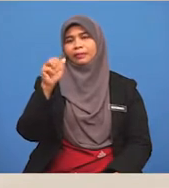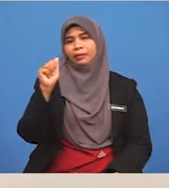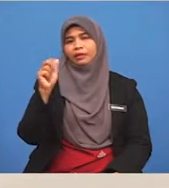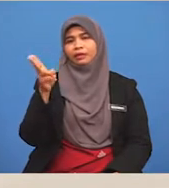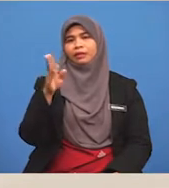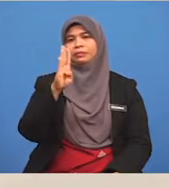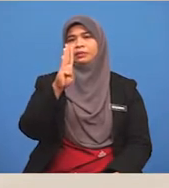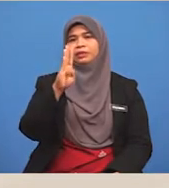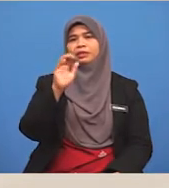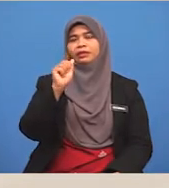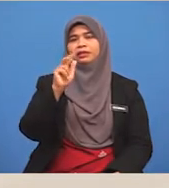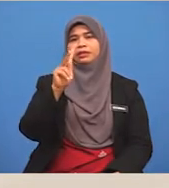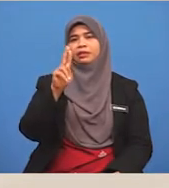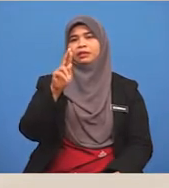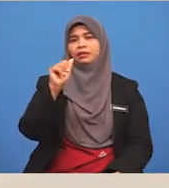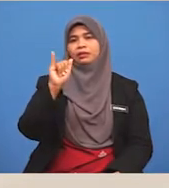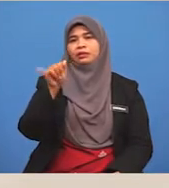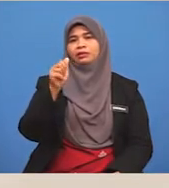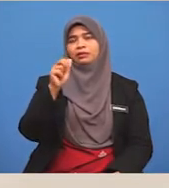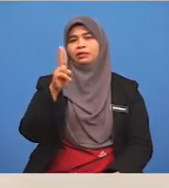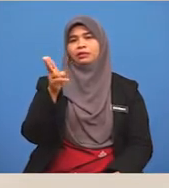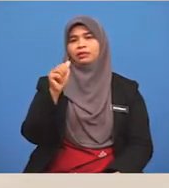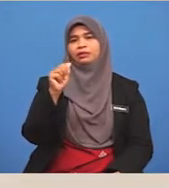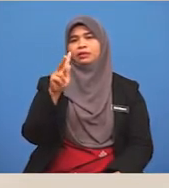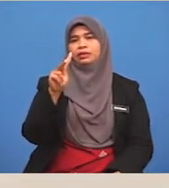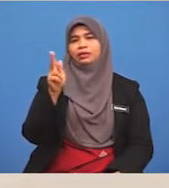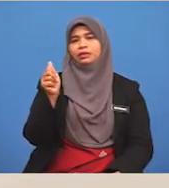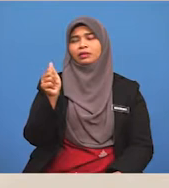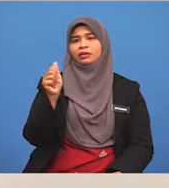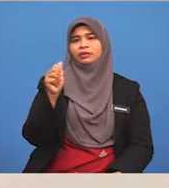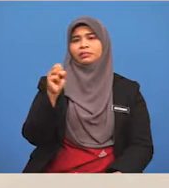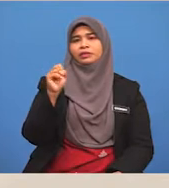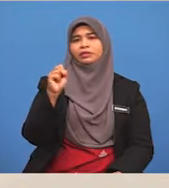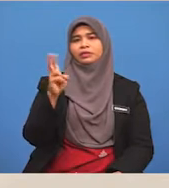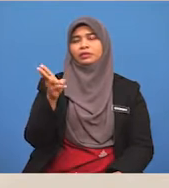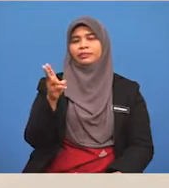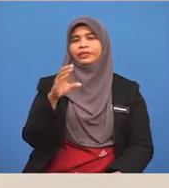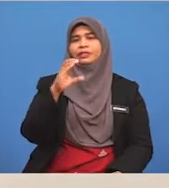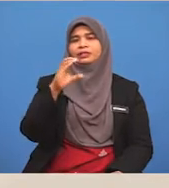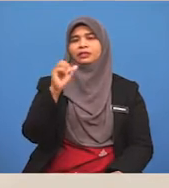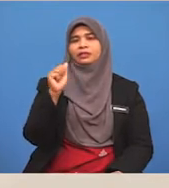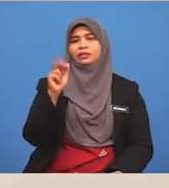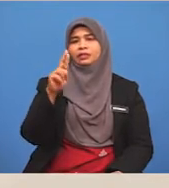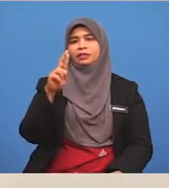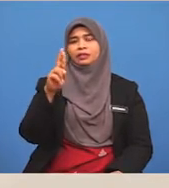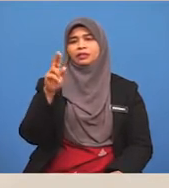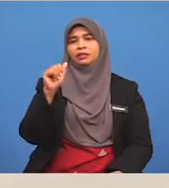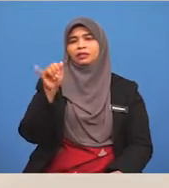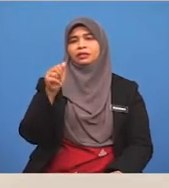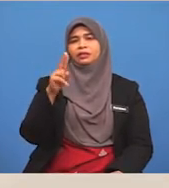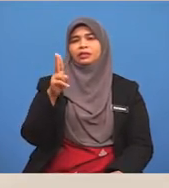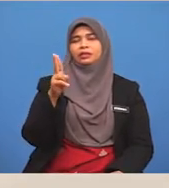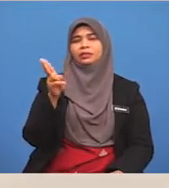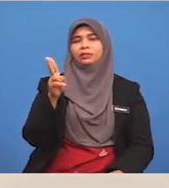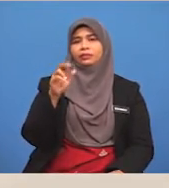al-khamsah, C. Akhrajahu al-arba'ah, D. Akhrajahu al-salasah. Apakah